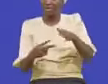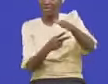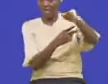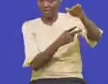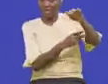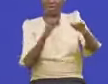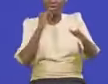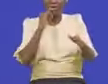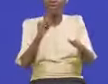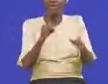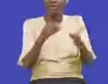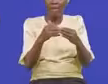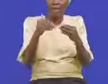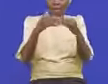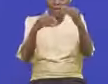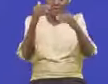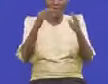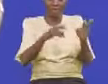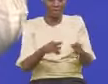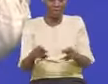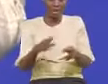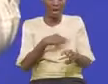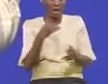Ele nyambo otu ana ale otu pon.